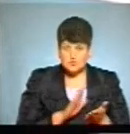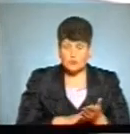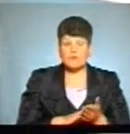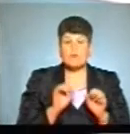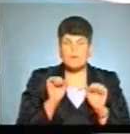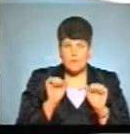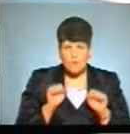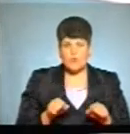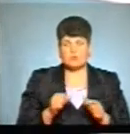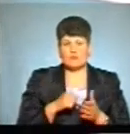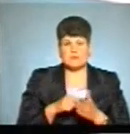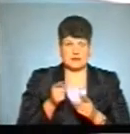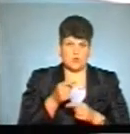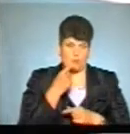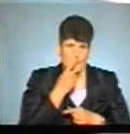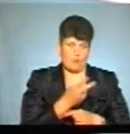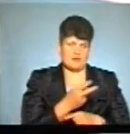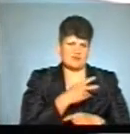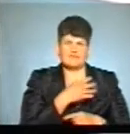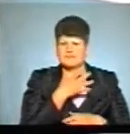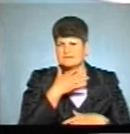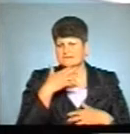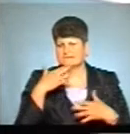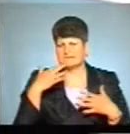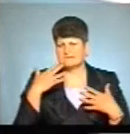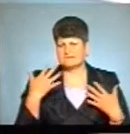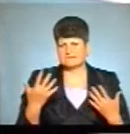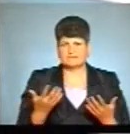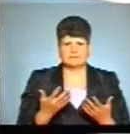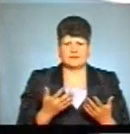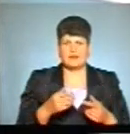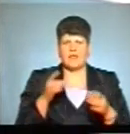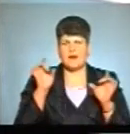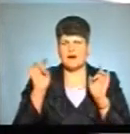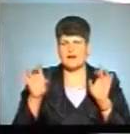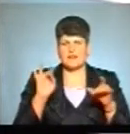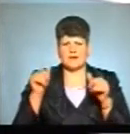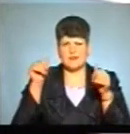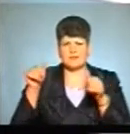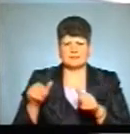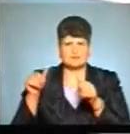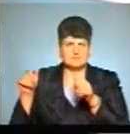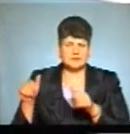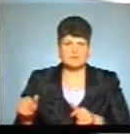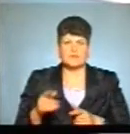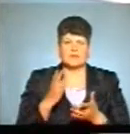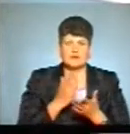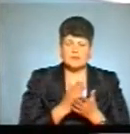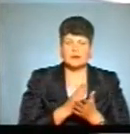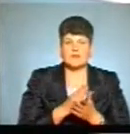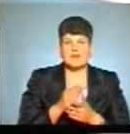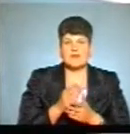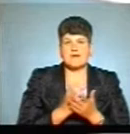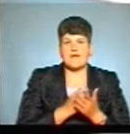по місту Тернополі побачити велику кількість рекламних щитів, на яких зображені